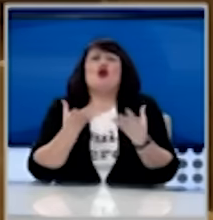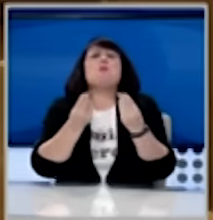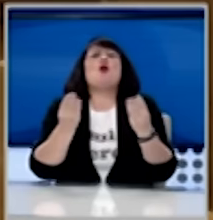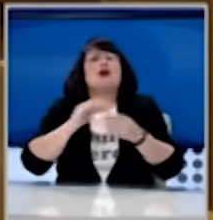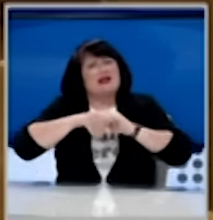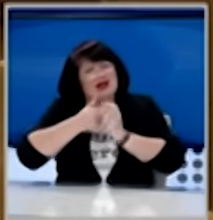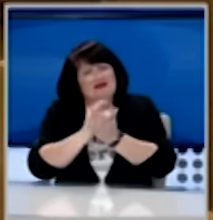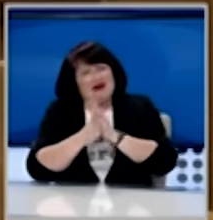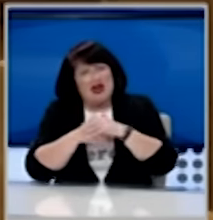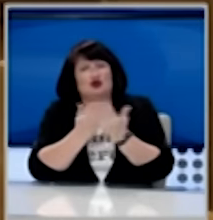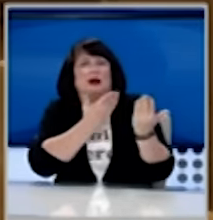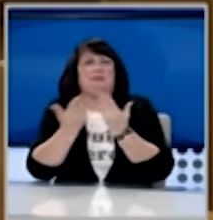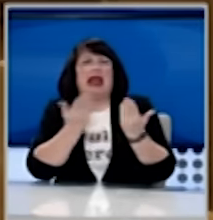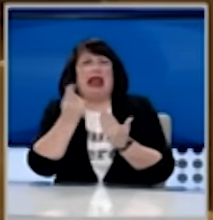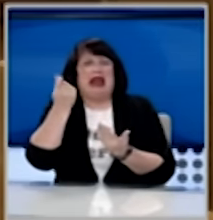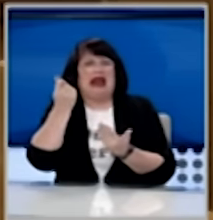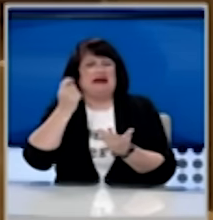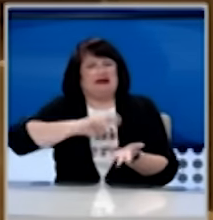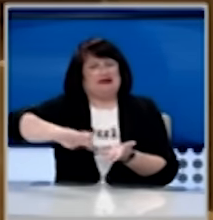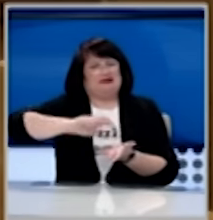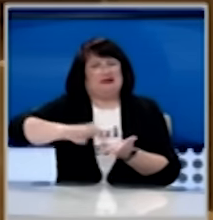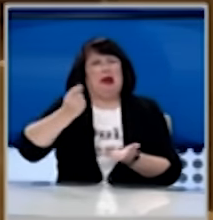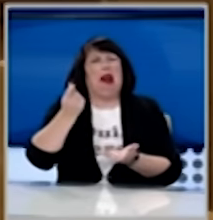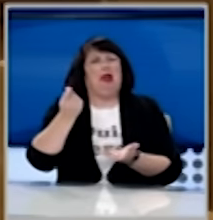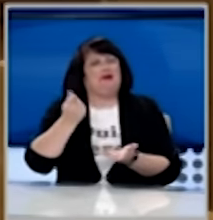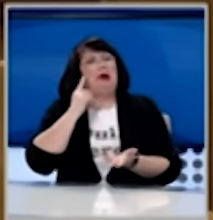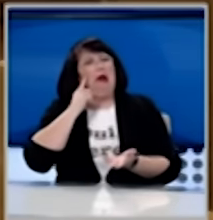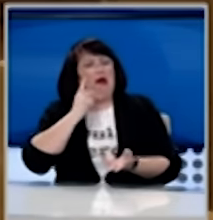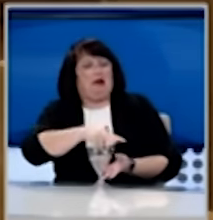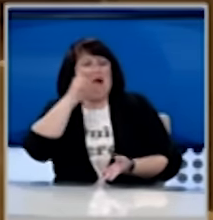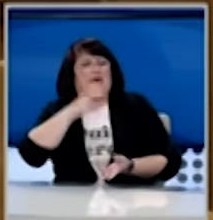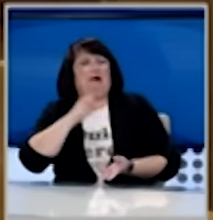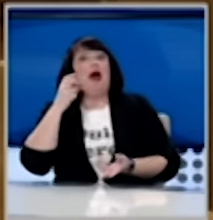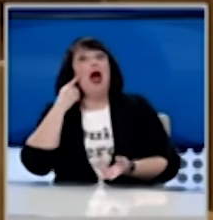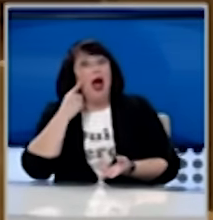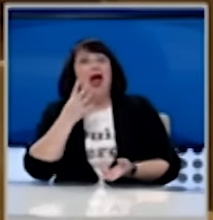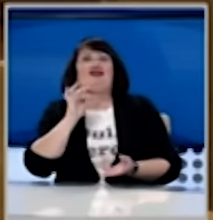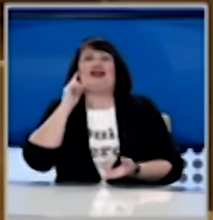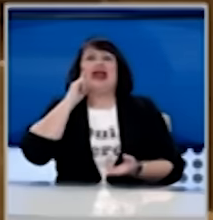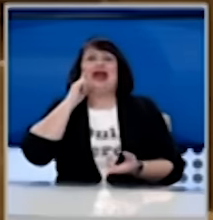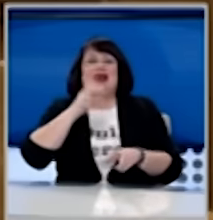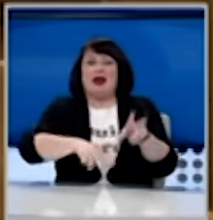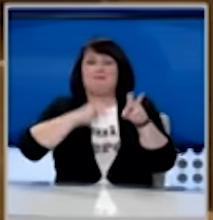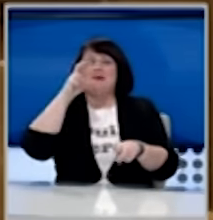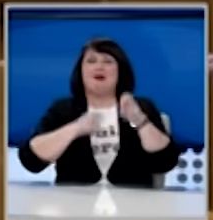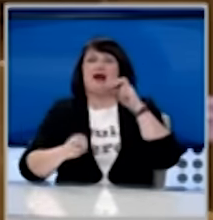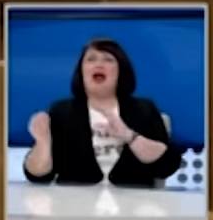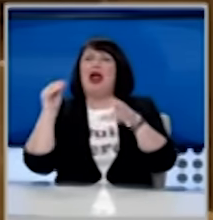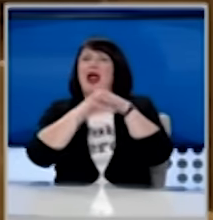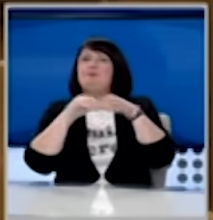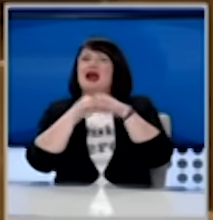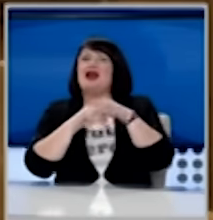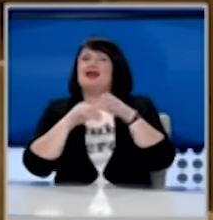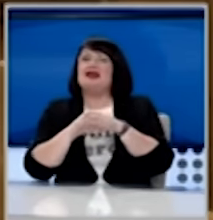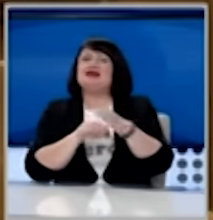εμφανίστηκαν γιατί βέβαια ως αρπακτικά βρήκαν πεδίο δόξης λαμπρό για τις επενδύσεις και τα